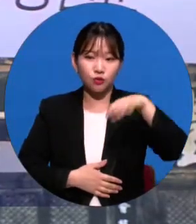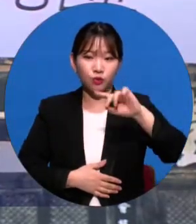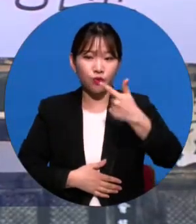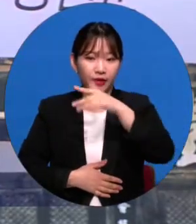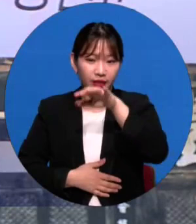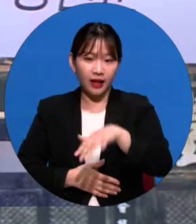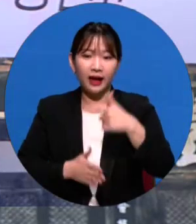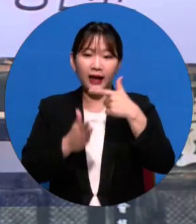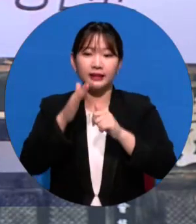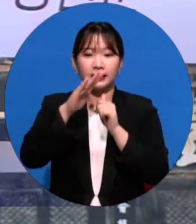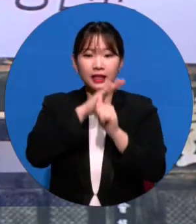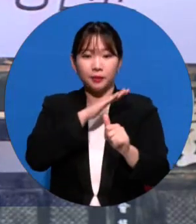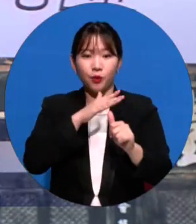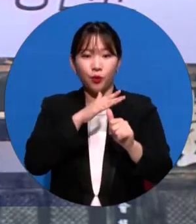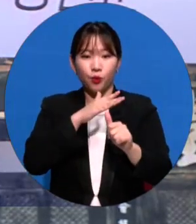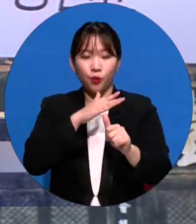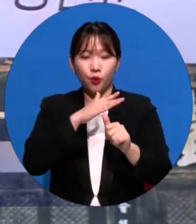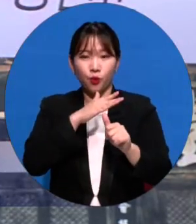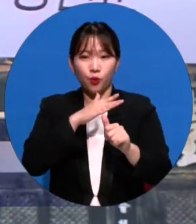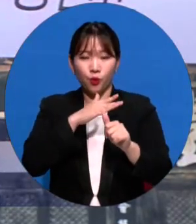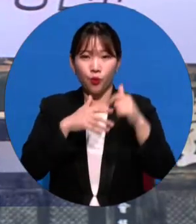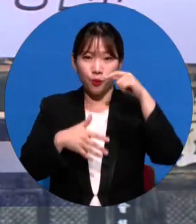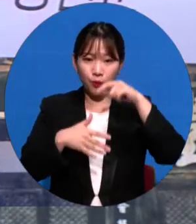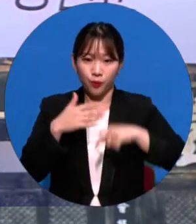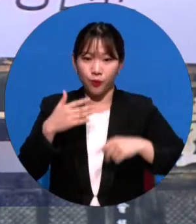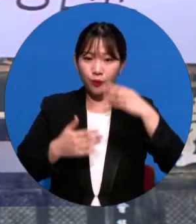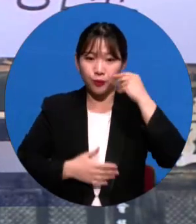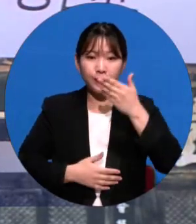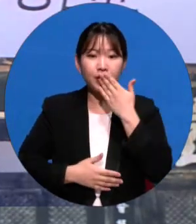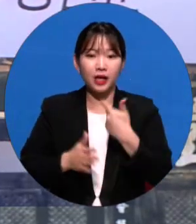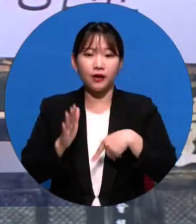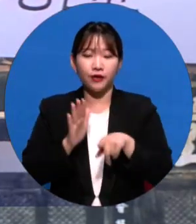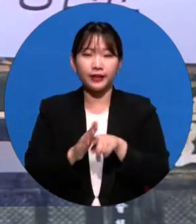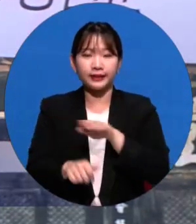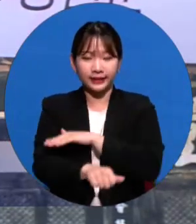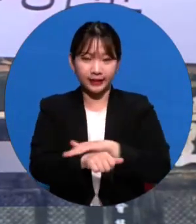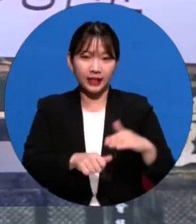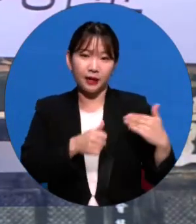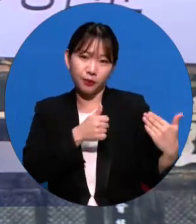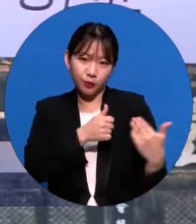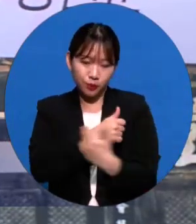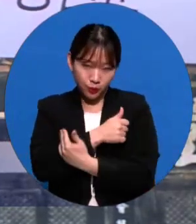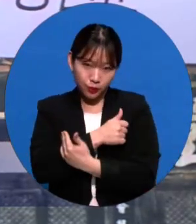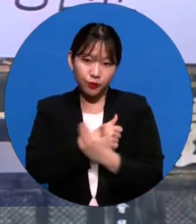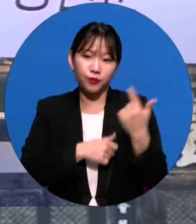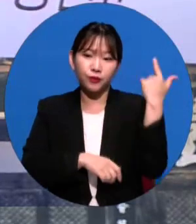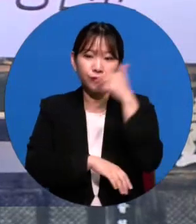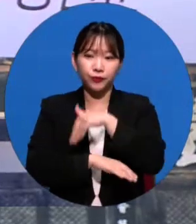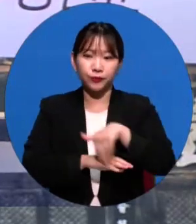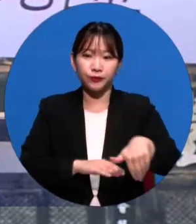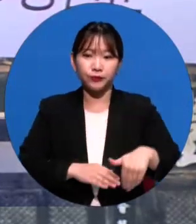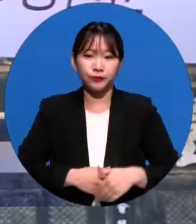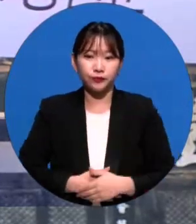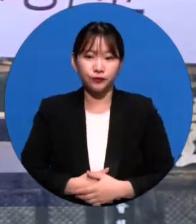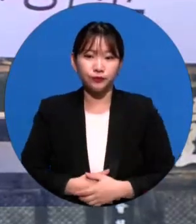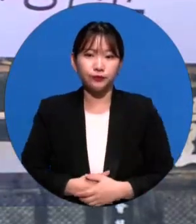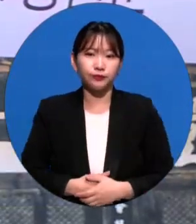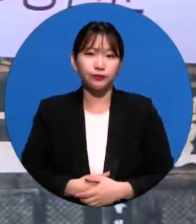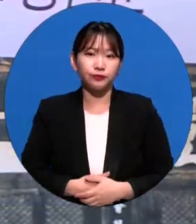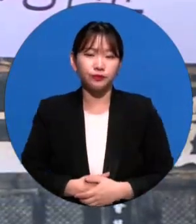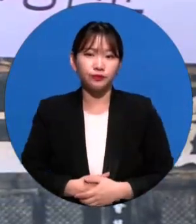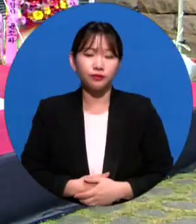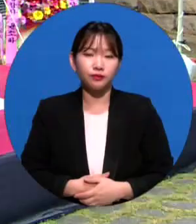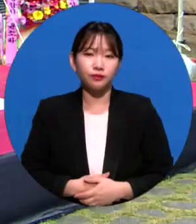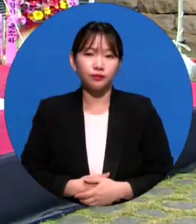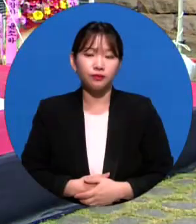강진군 대표 콘텐츠로 자리매김할 수 있도록 잘 보존해